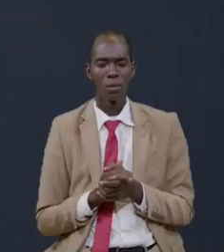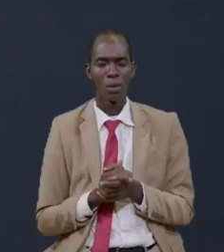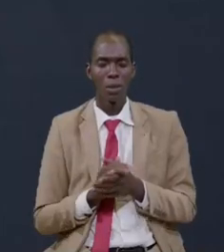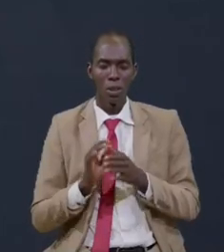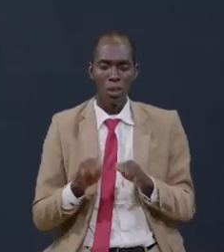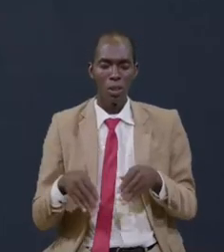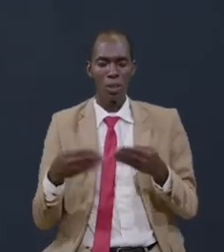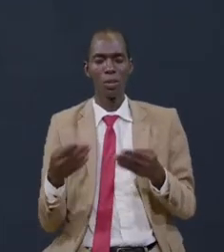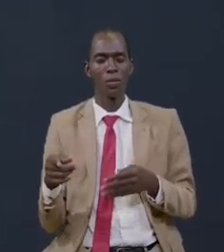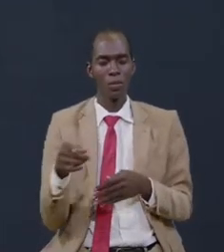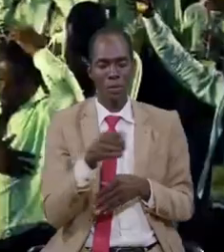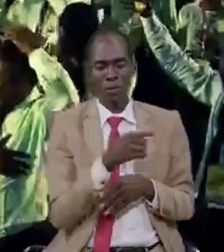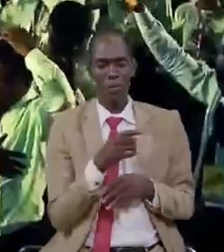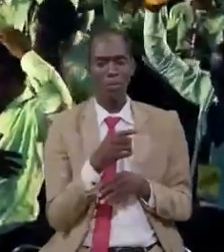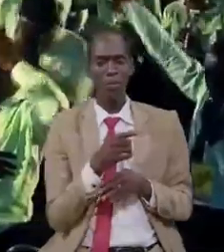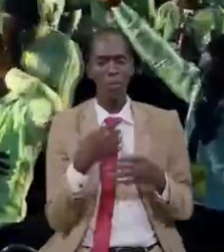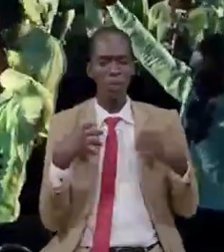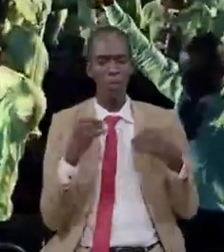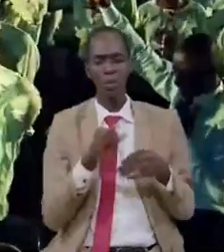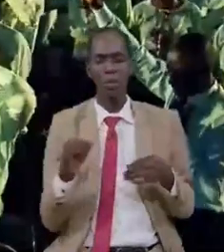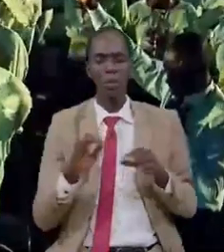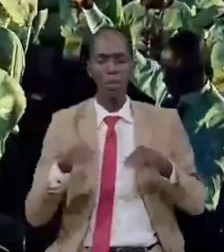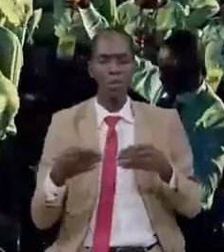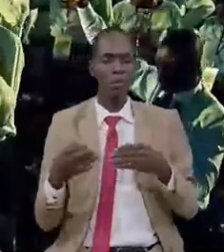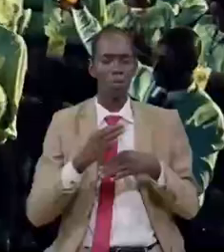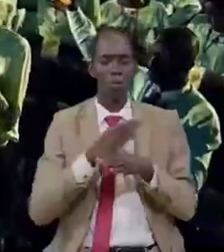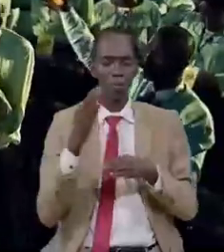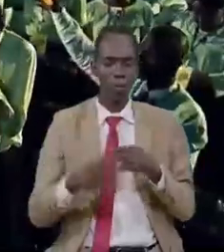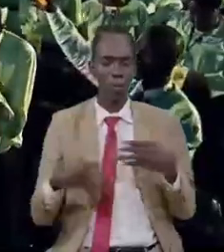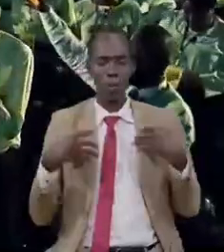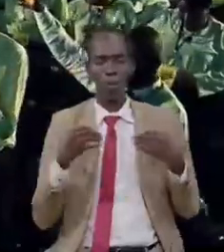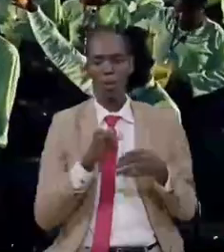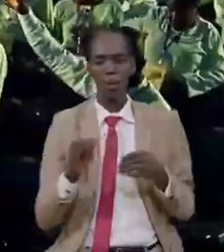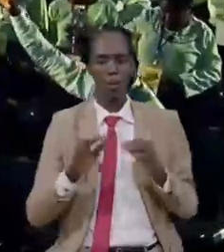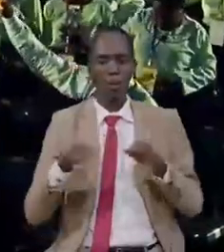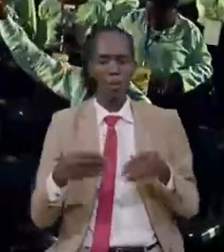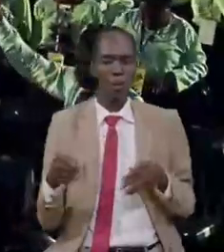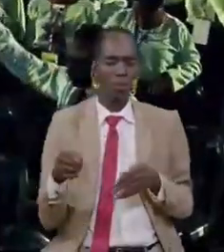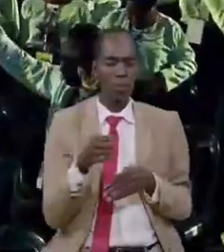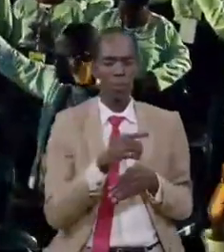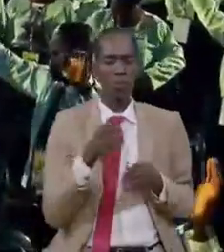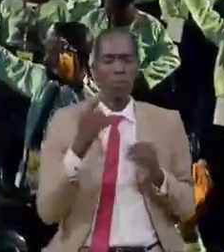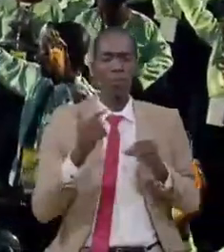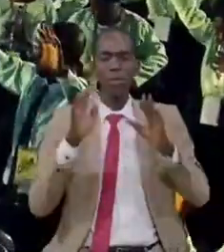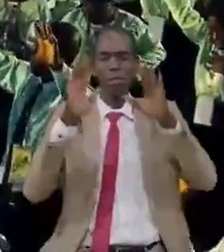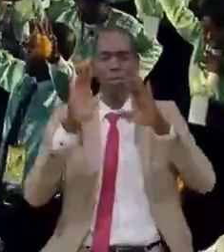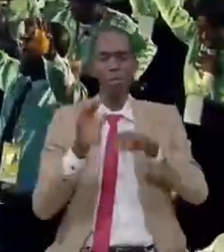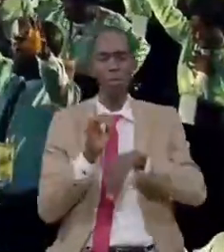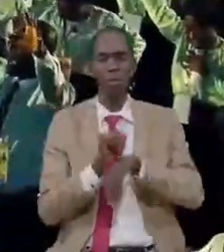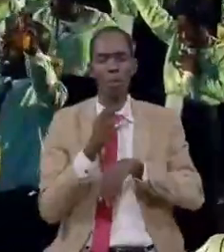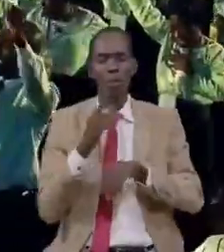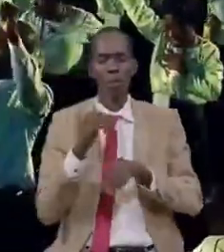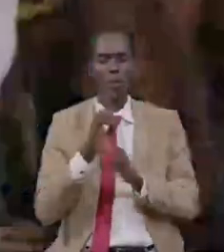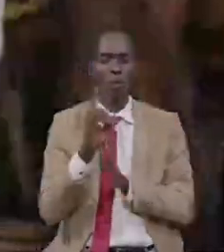Donne-leur la guérison. Donne-leur la guérison totale. Donne le miracle de l'heure au nom